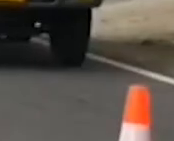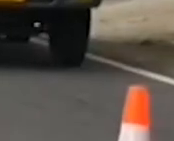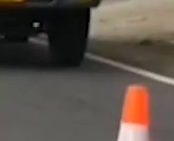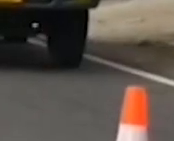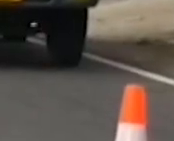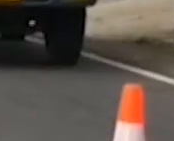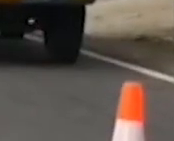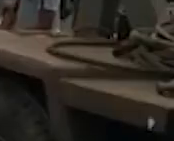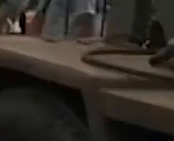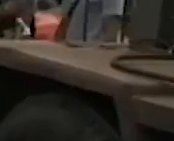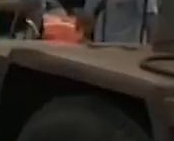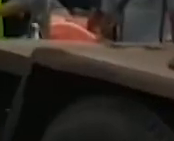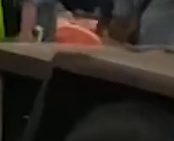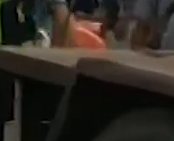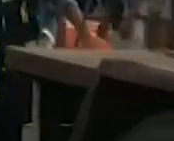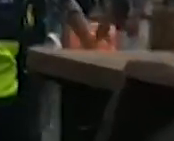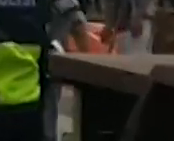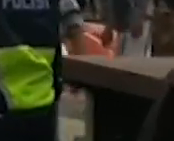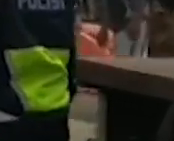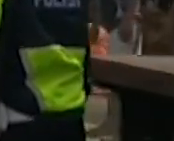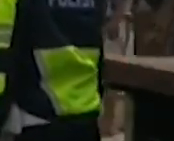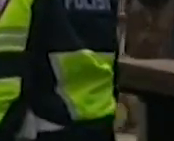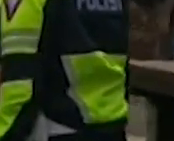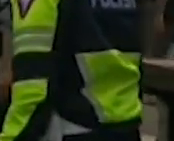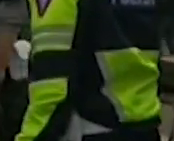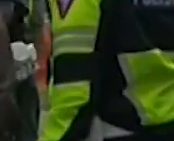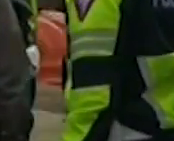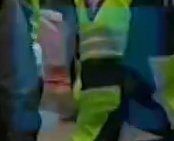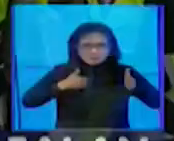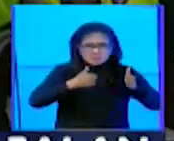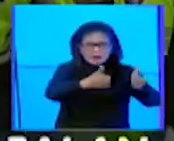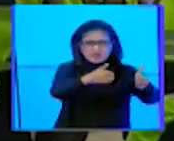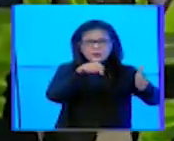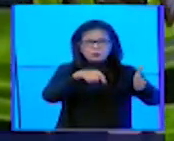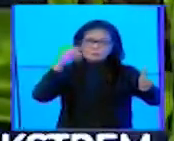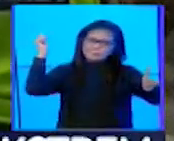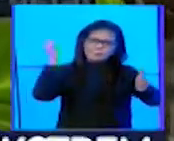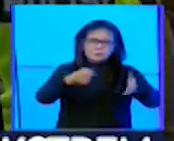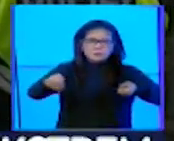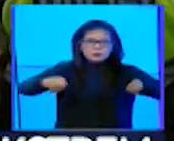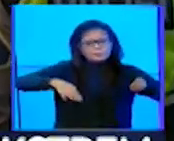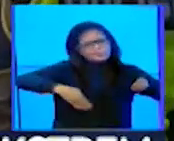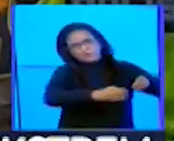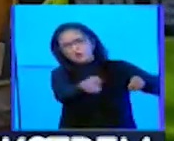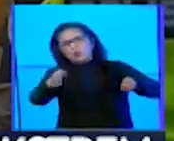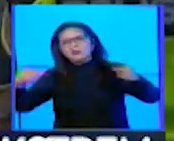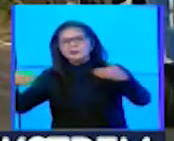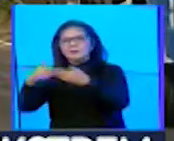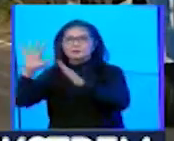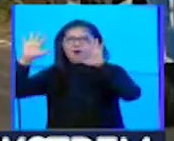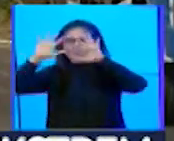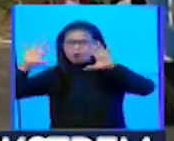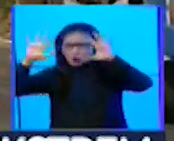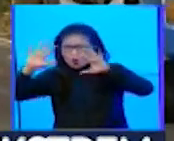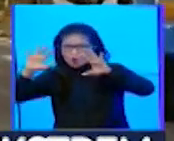dari juga korban tidak menguasai kemudi dan jalur ekstrim setelah membanting setir kiri dan menabrak pohon